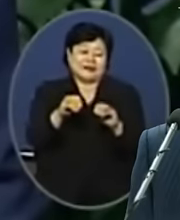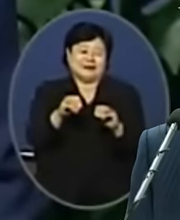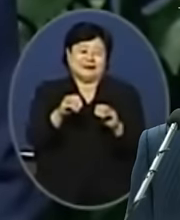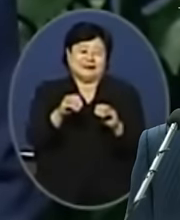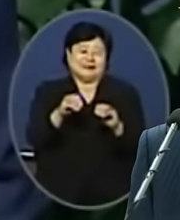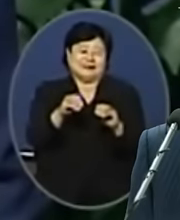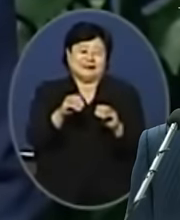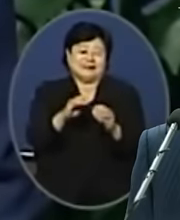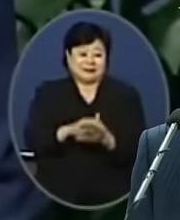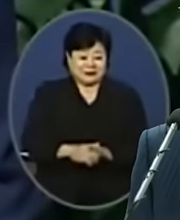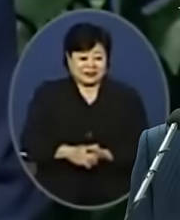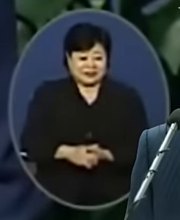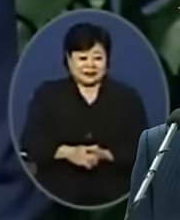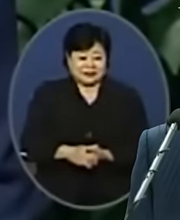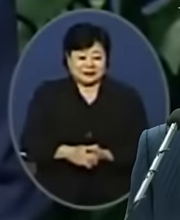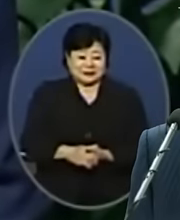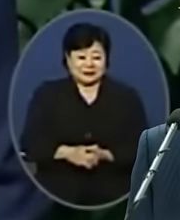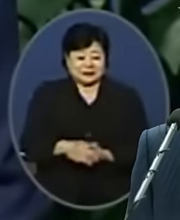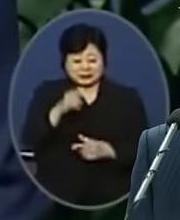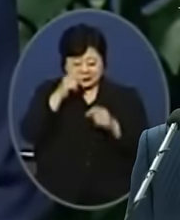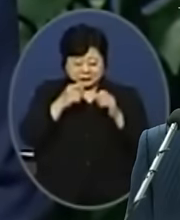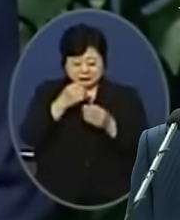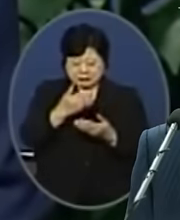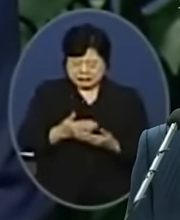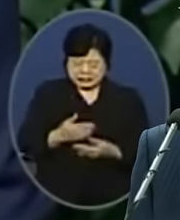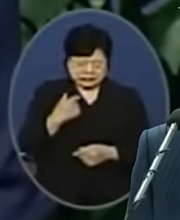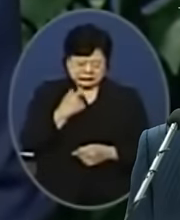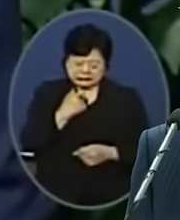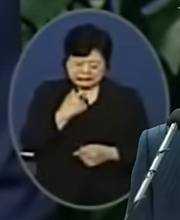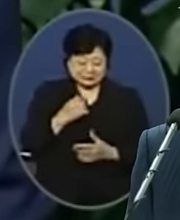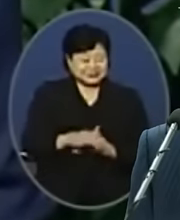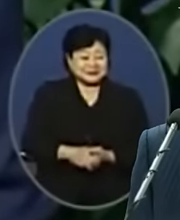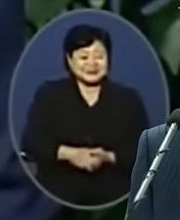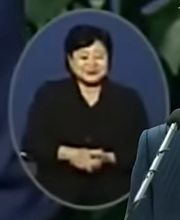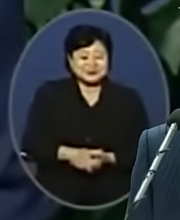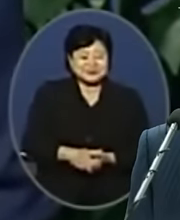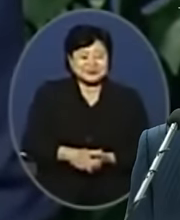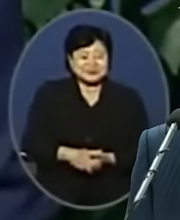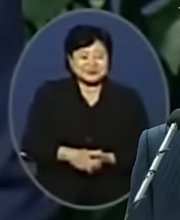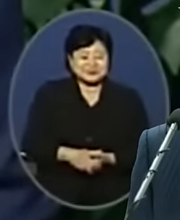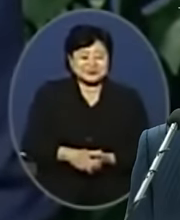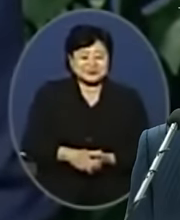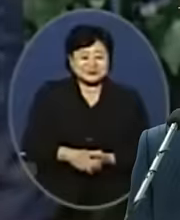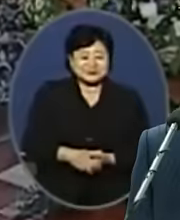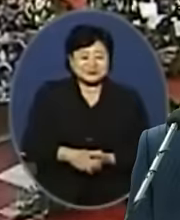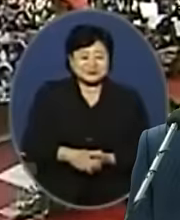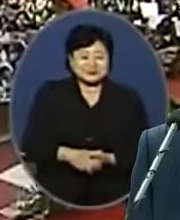꺼버립니다. 내가 왜 남의 슬픔까지 내가 슬퍼질 필요가 없었기 때문에